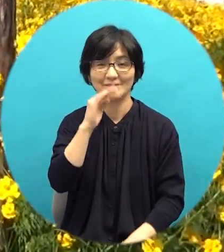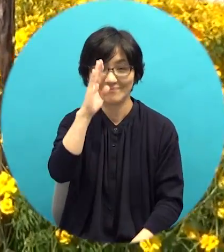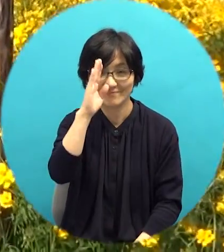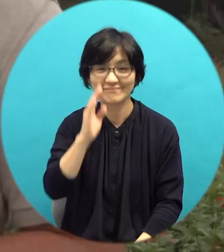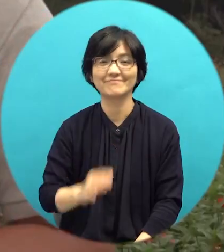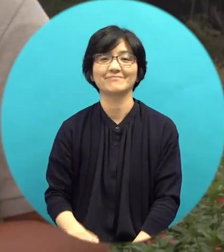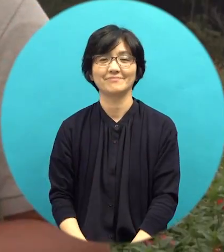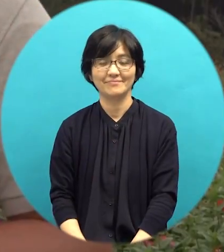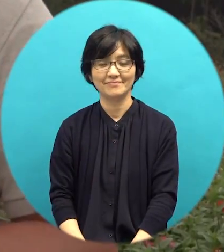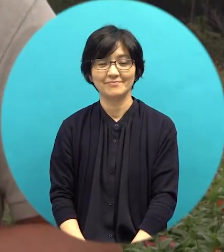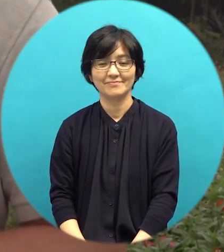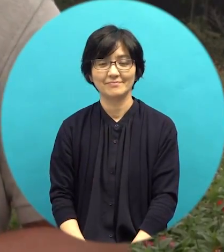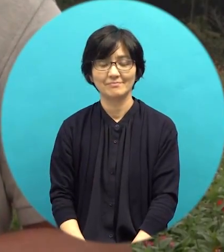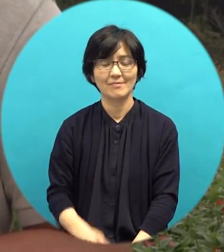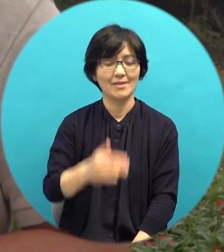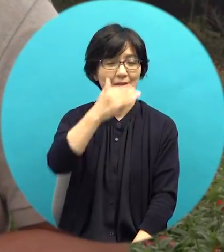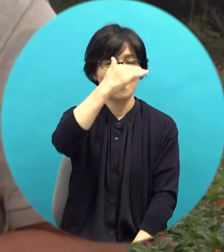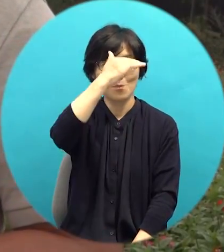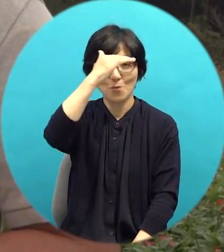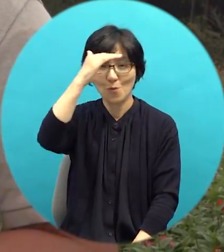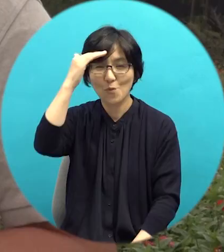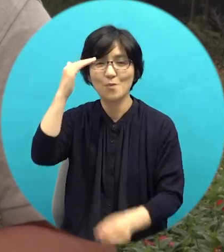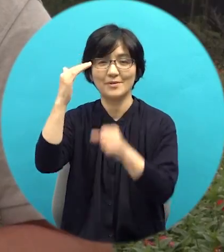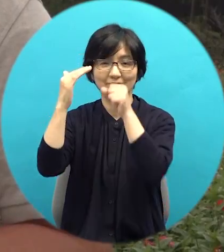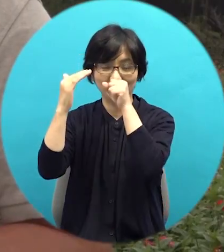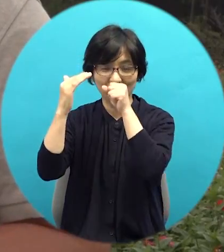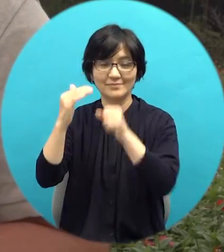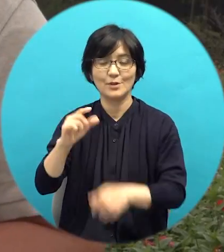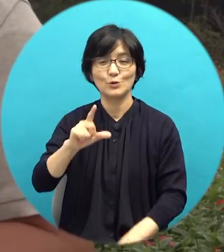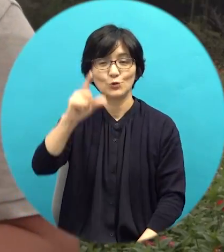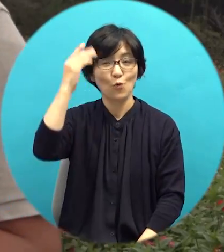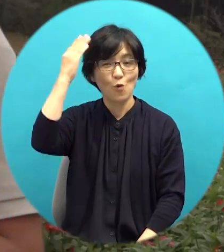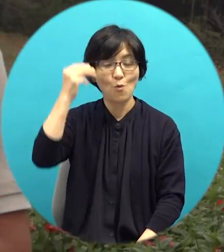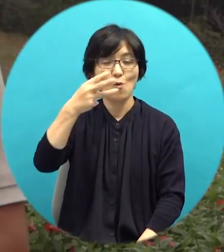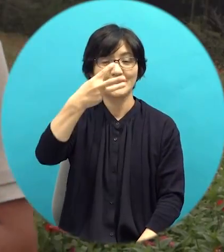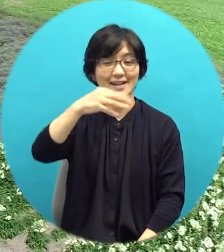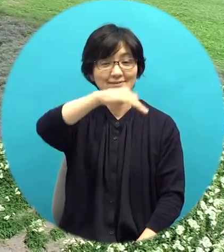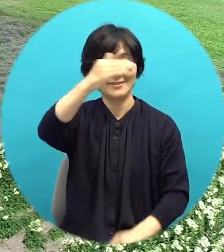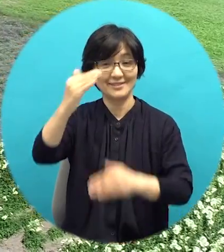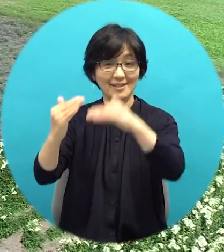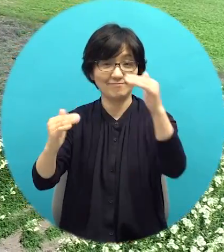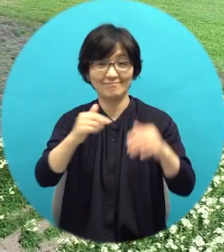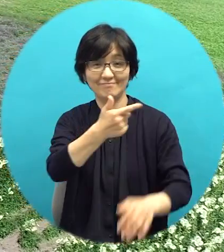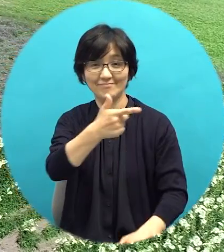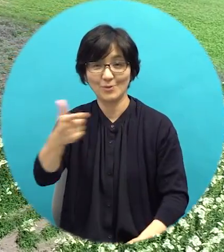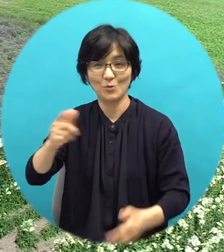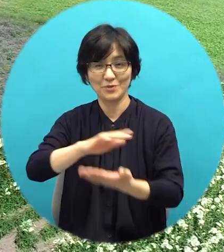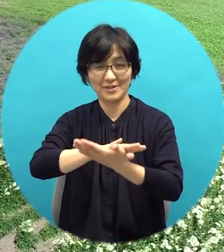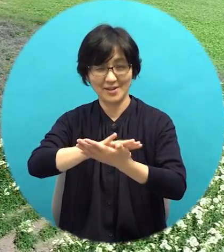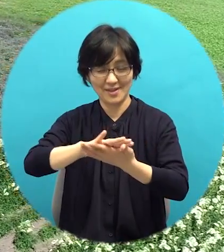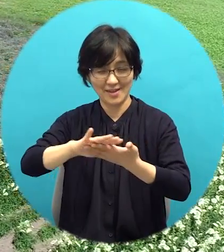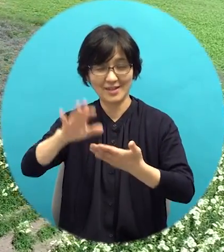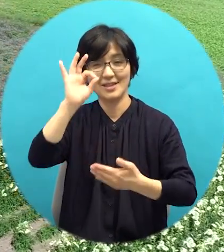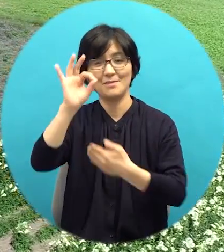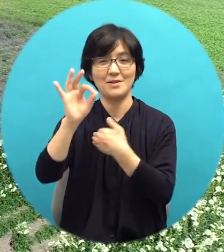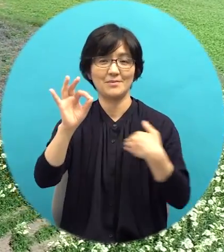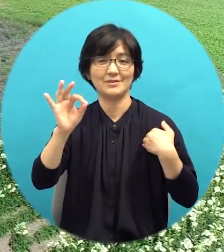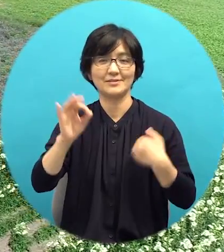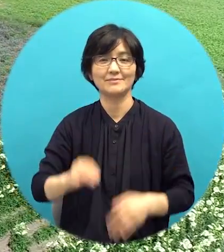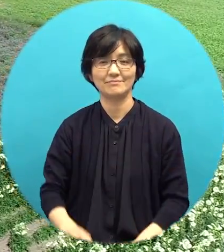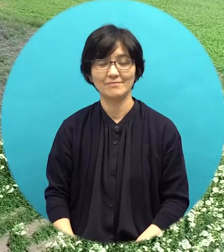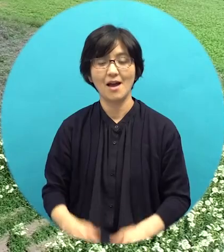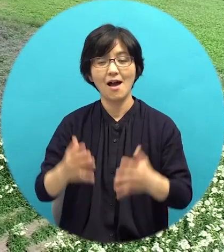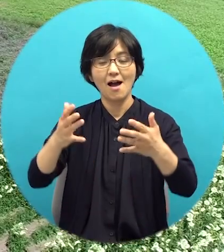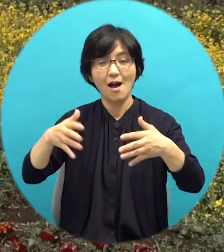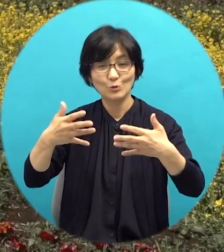。展望であるように、縄文三山はじめとして周りの山が非常によく見えます。春